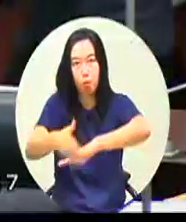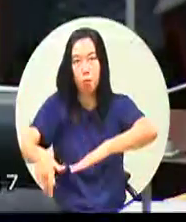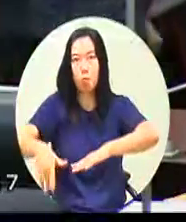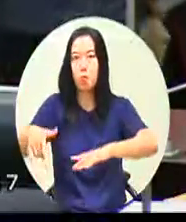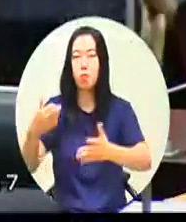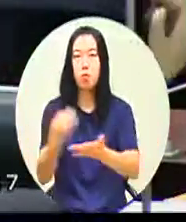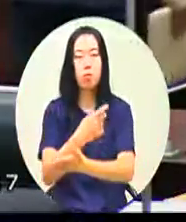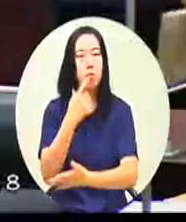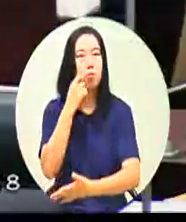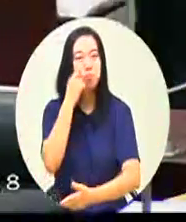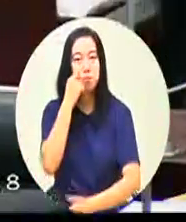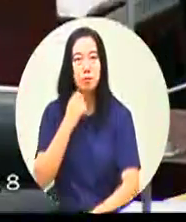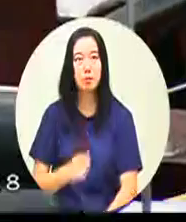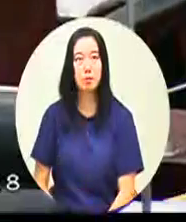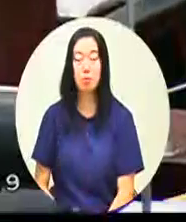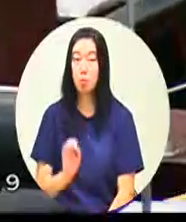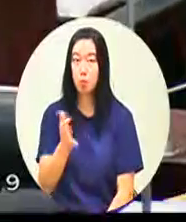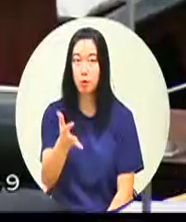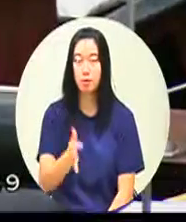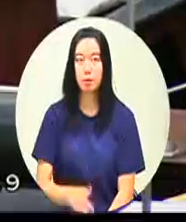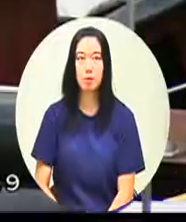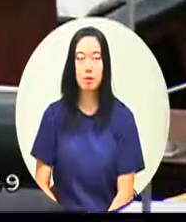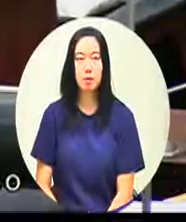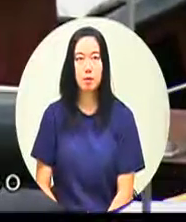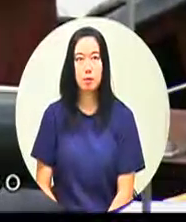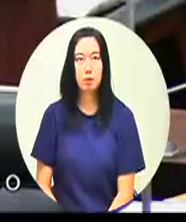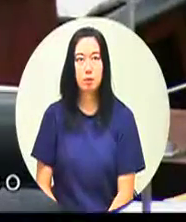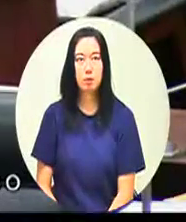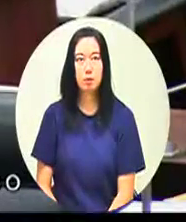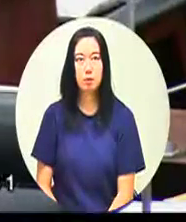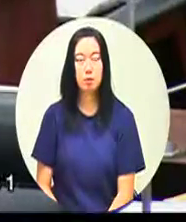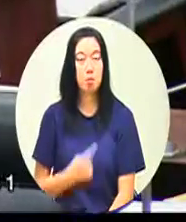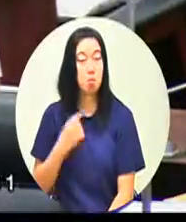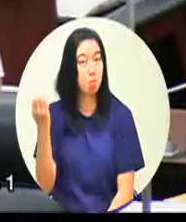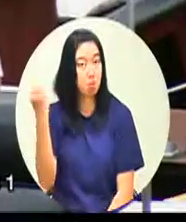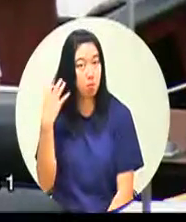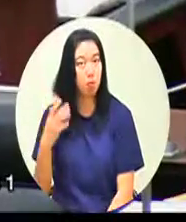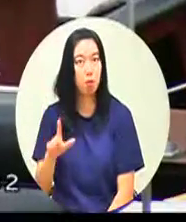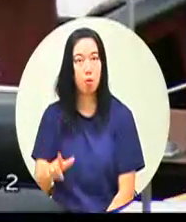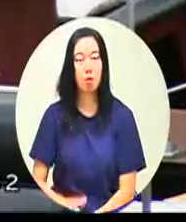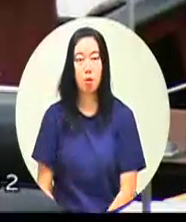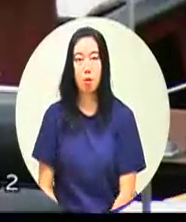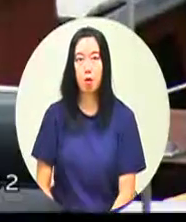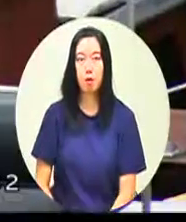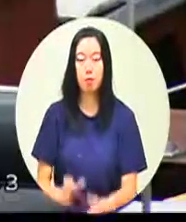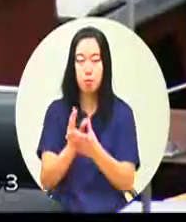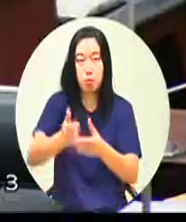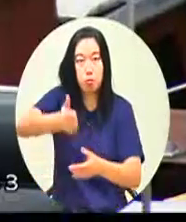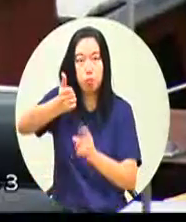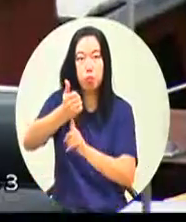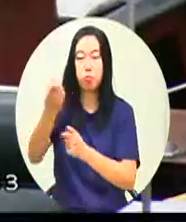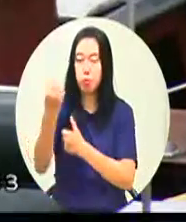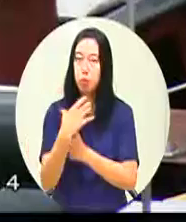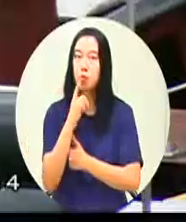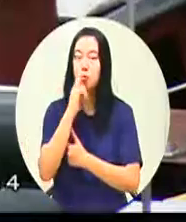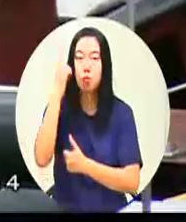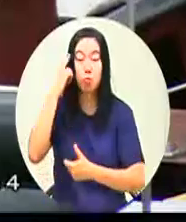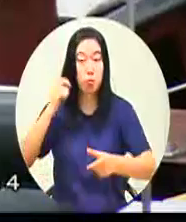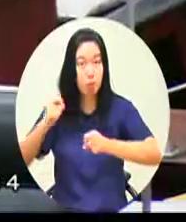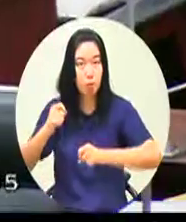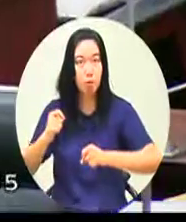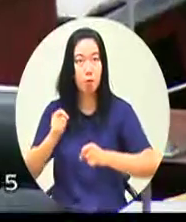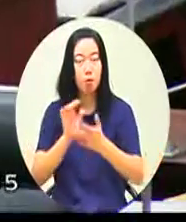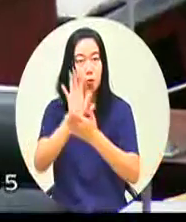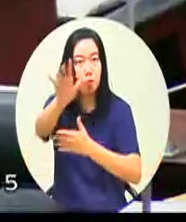可能。因为迄天我有听了黄文科吼，按龚股长又来讲，讲恁有计划伫